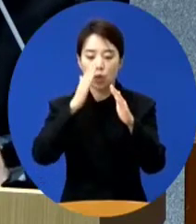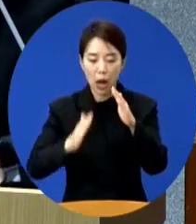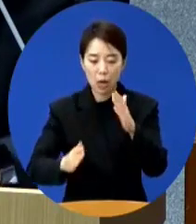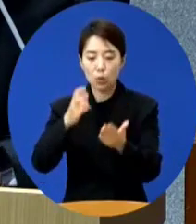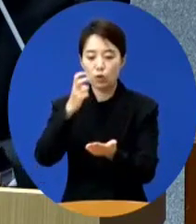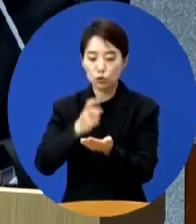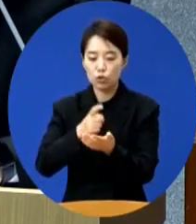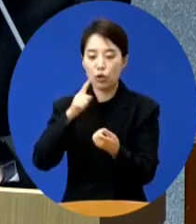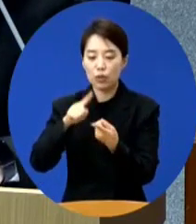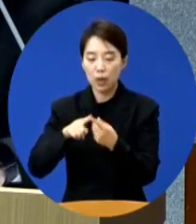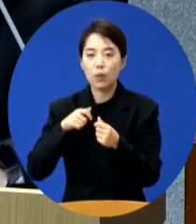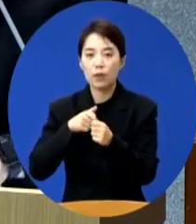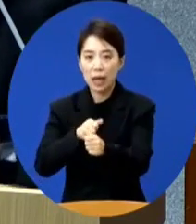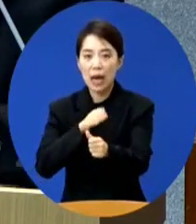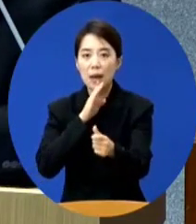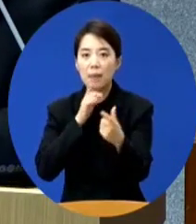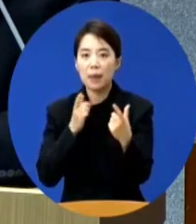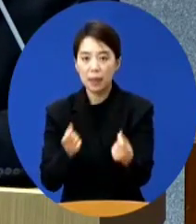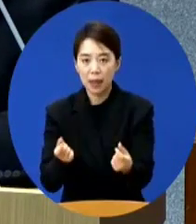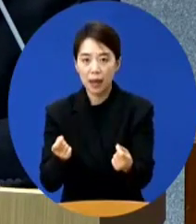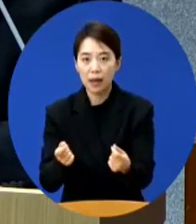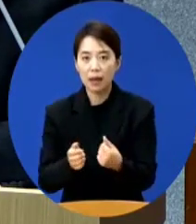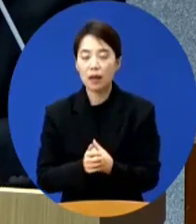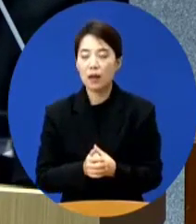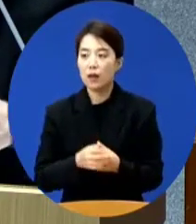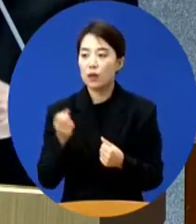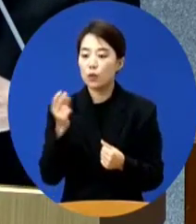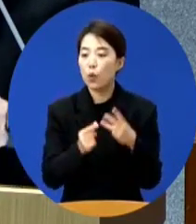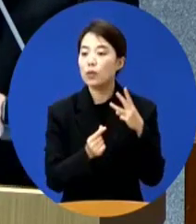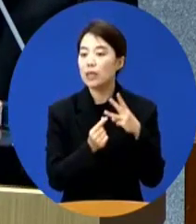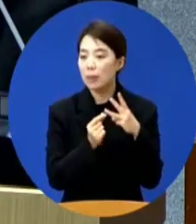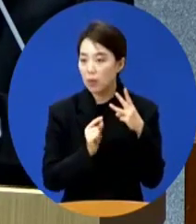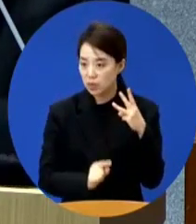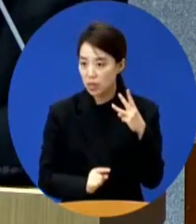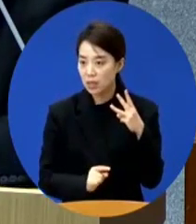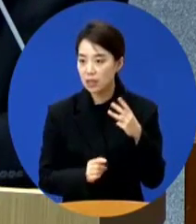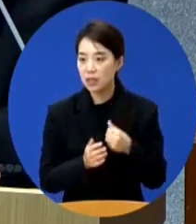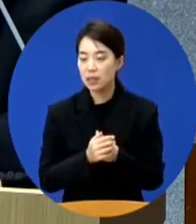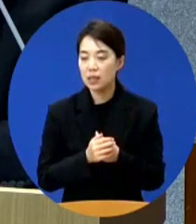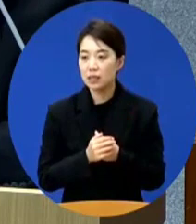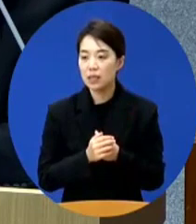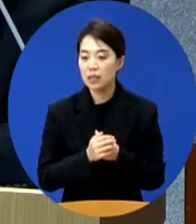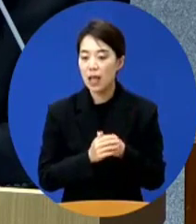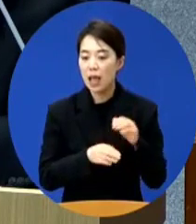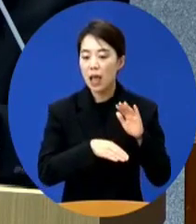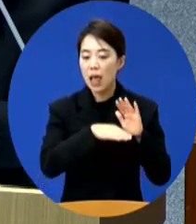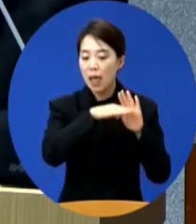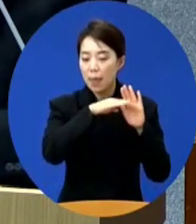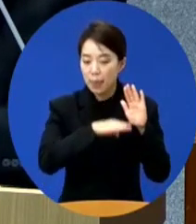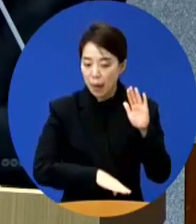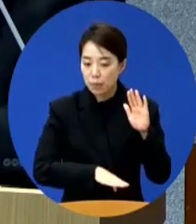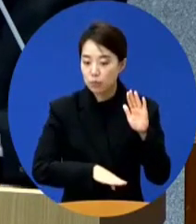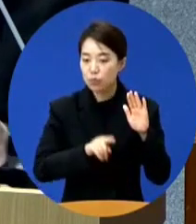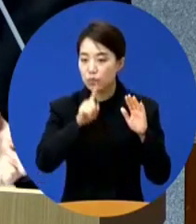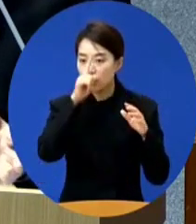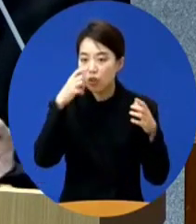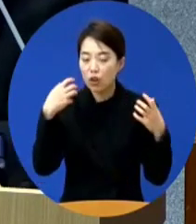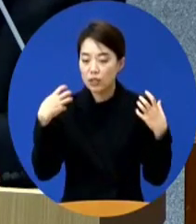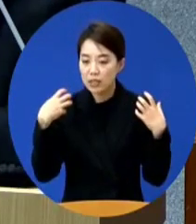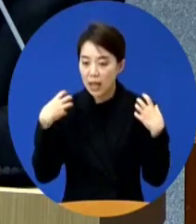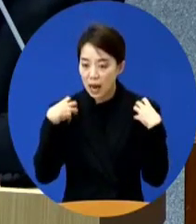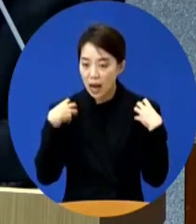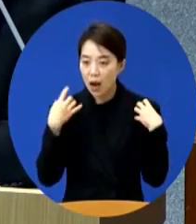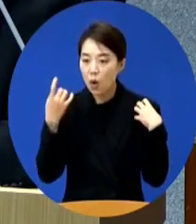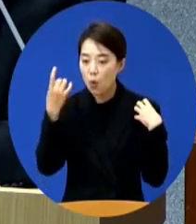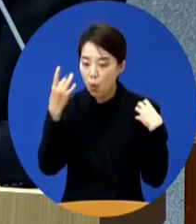가장 바람직하다. 세 번째로는 제일 문제는 이제 그 남부청사가 사실은 일이 다 오기로 돼 있고 그건 매각을